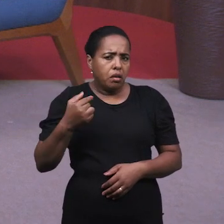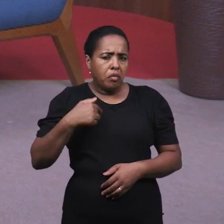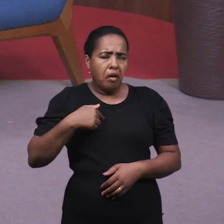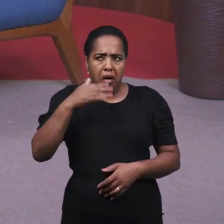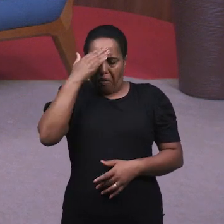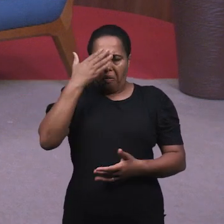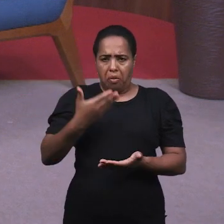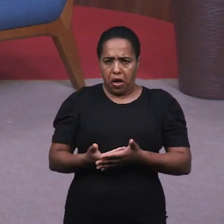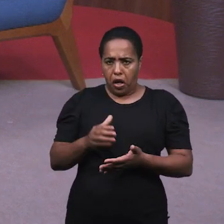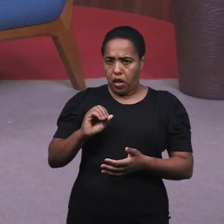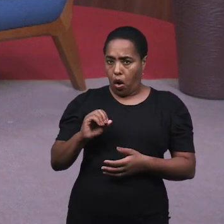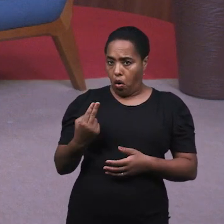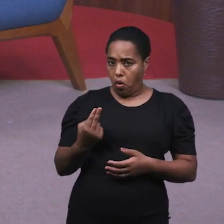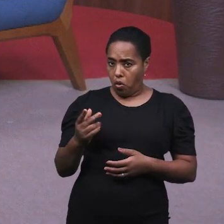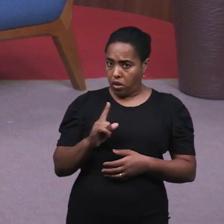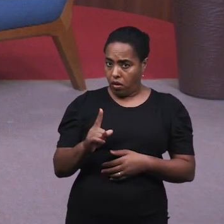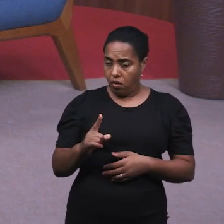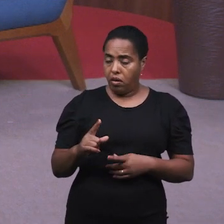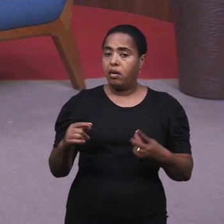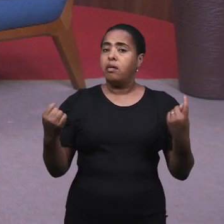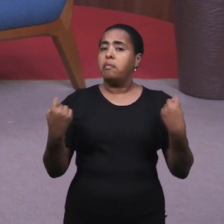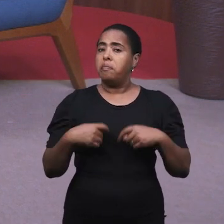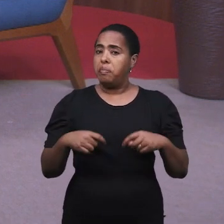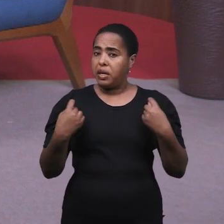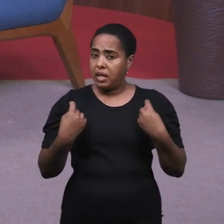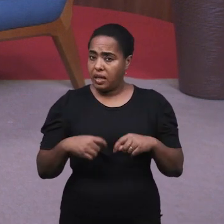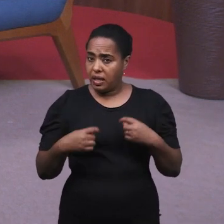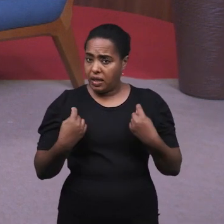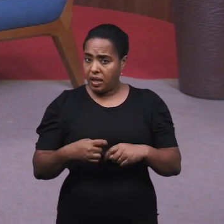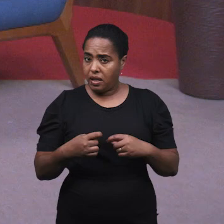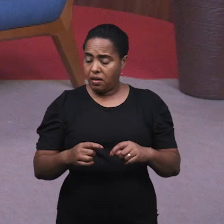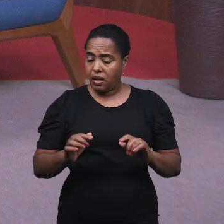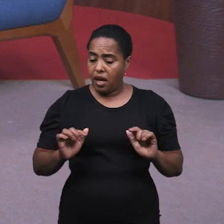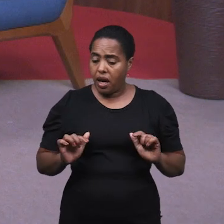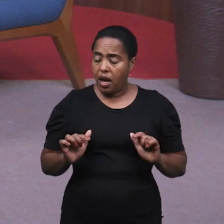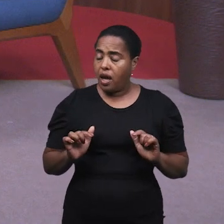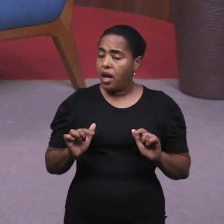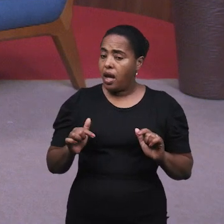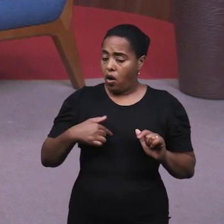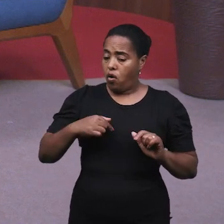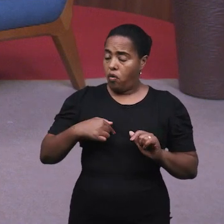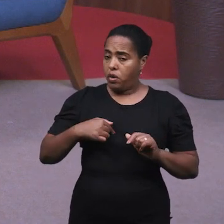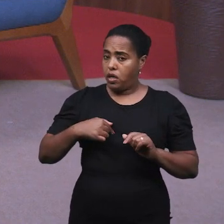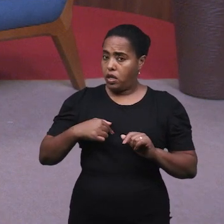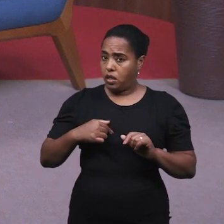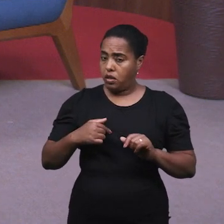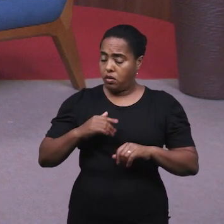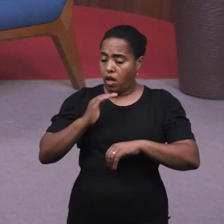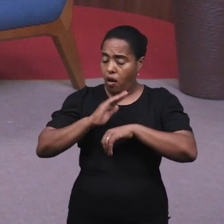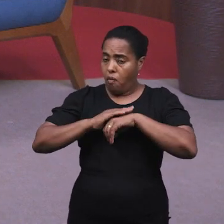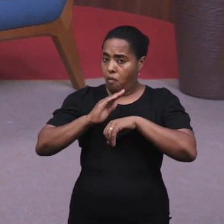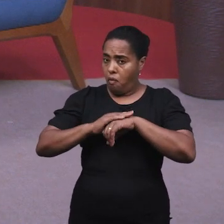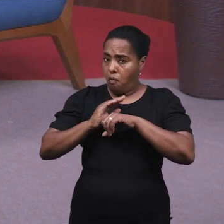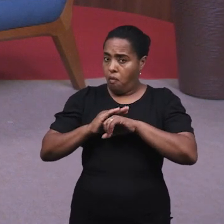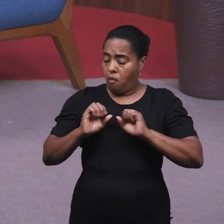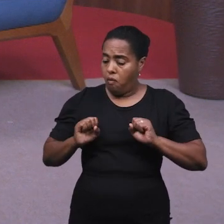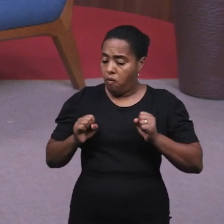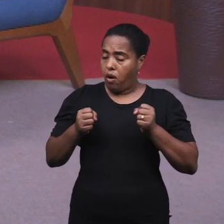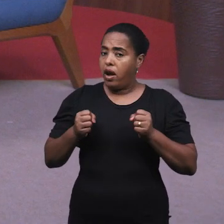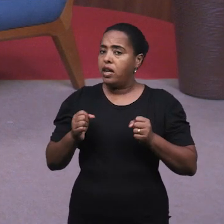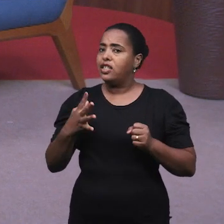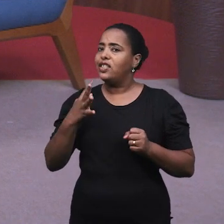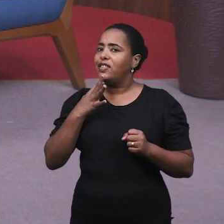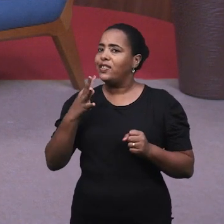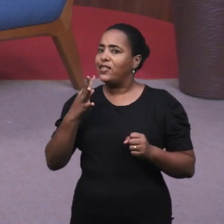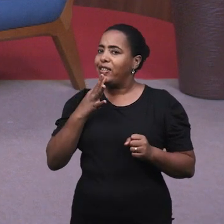pas. Il est nécessaire d'avoir une évidence dans ma vie que le salut, qu'à connaître Jésus, avoir une expérience avec lui, connaître sa voix. Nous allons